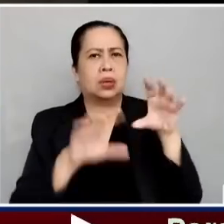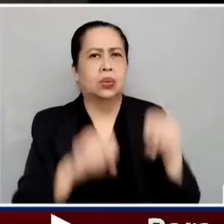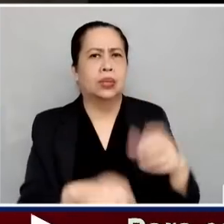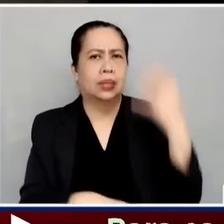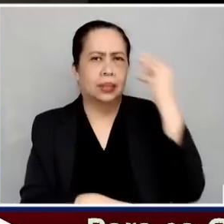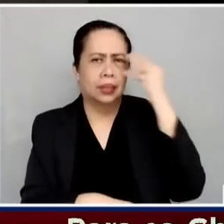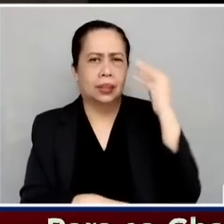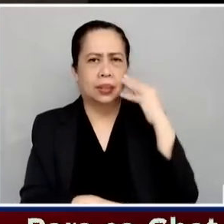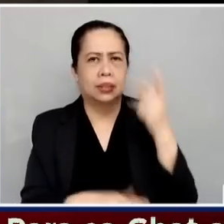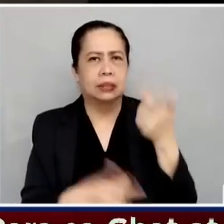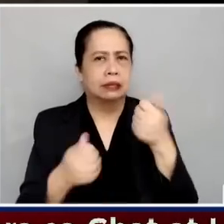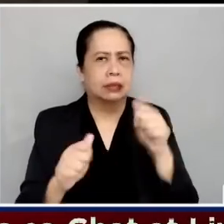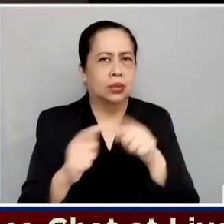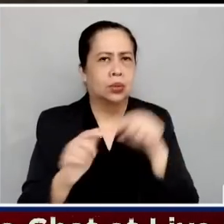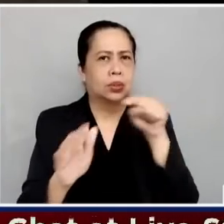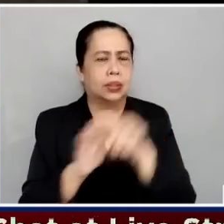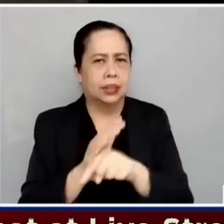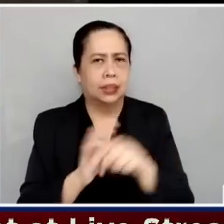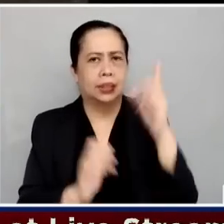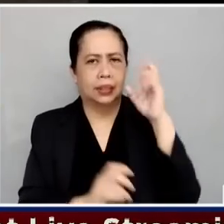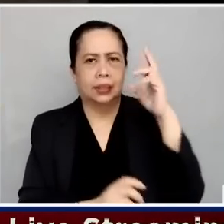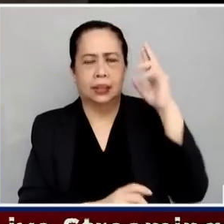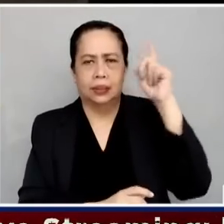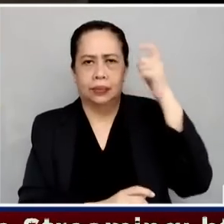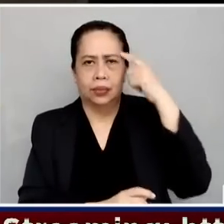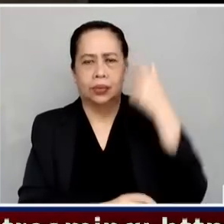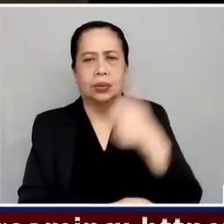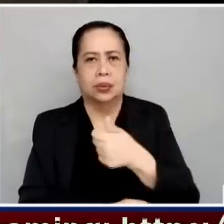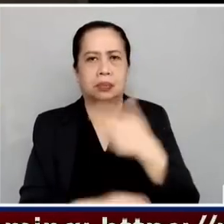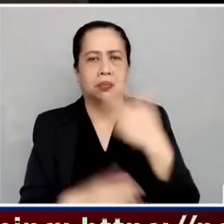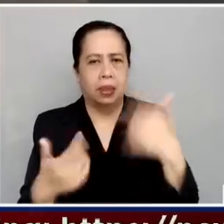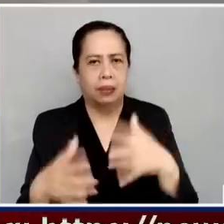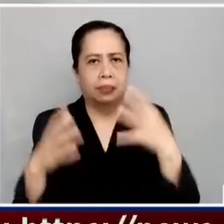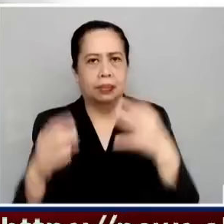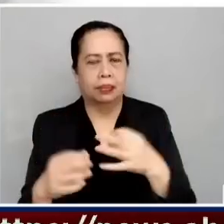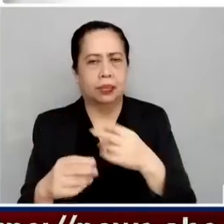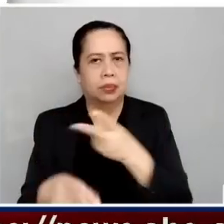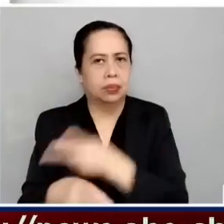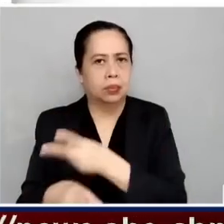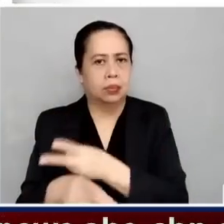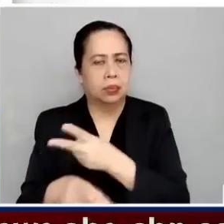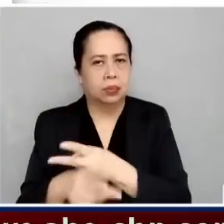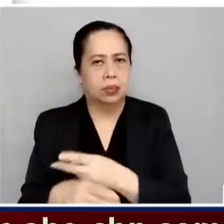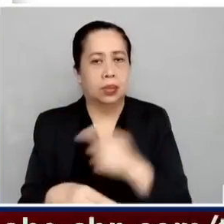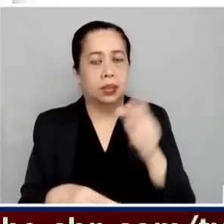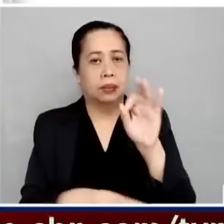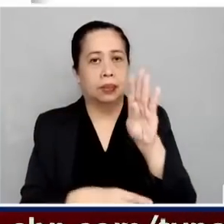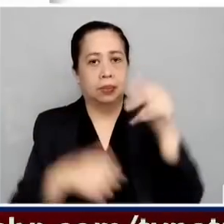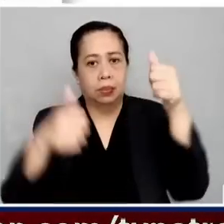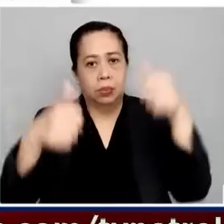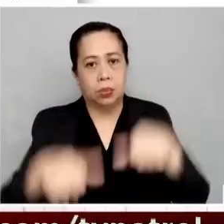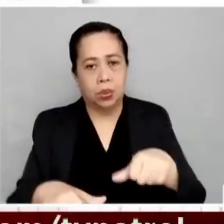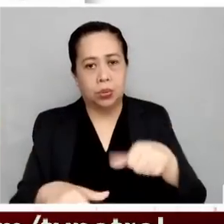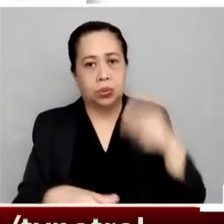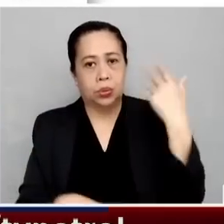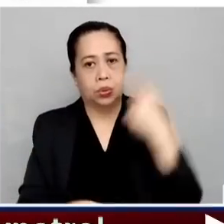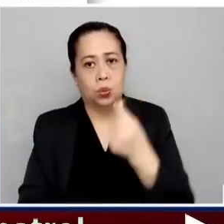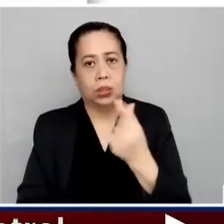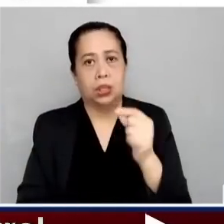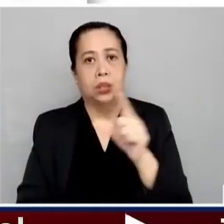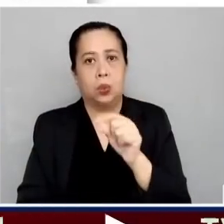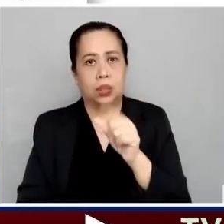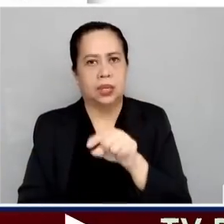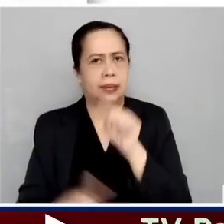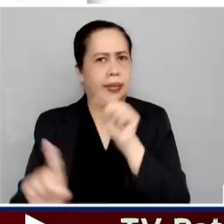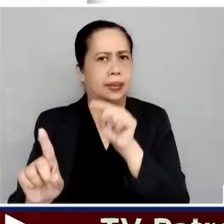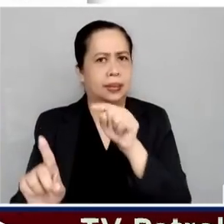sa pagtatangka sa buhay ni Degamo, nahatulan siya at sumailalim sa probation. Sa isang Facebook post ni Degamo noong 2020, tinukoy